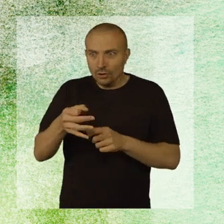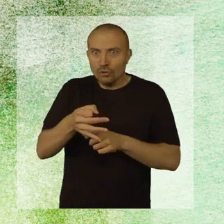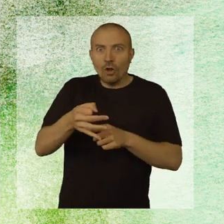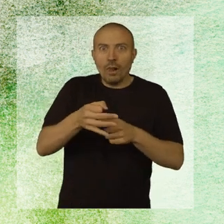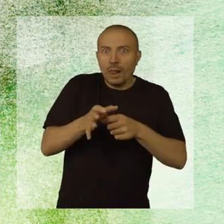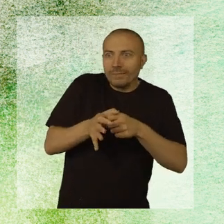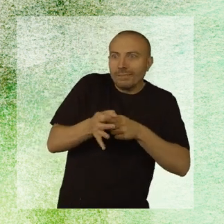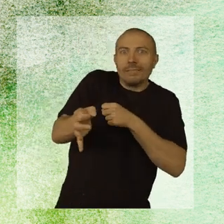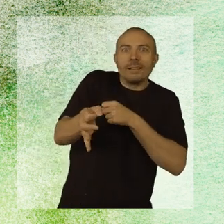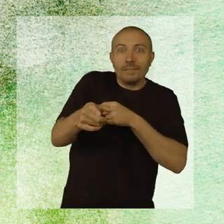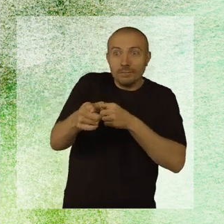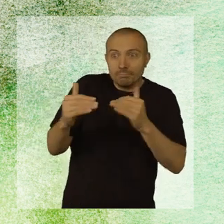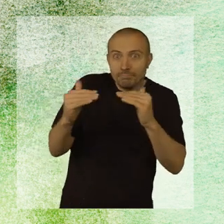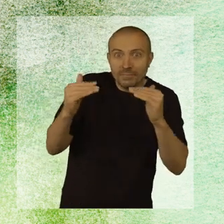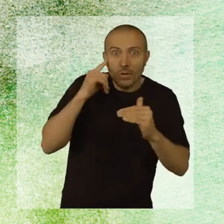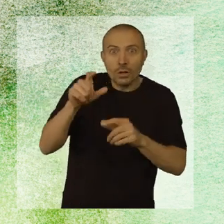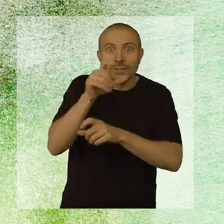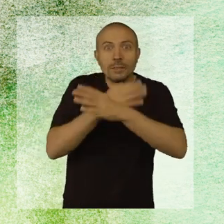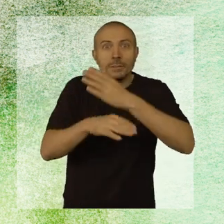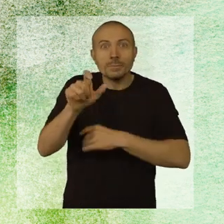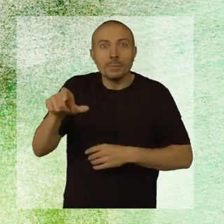cela prouve que la situation est critique.